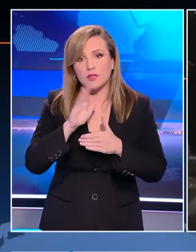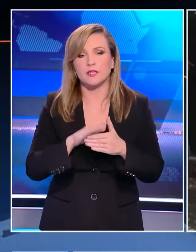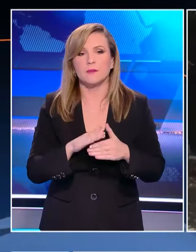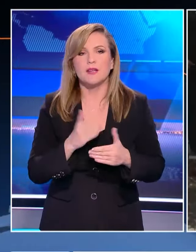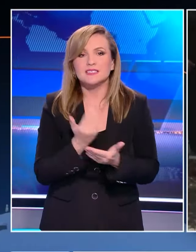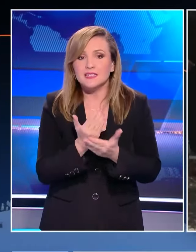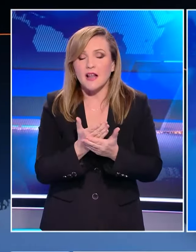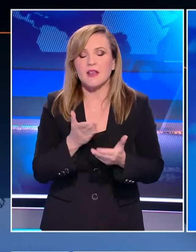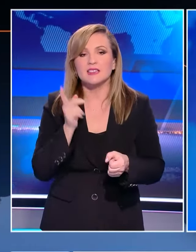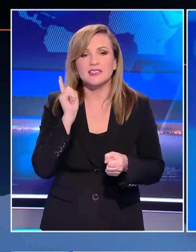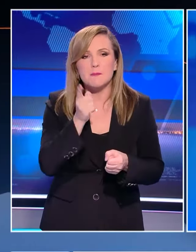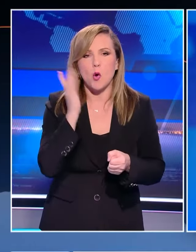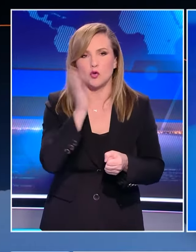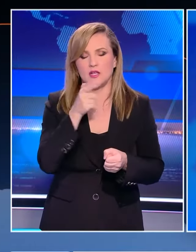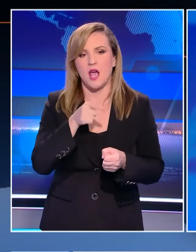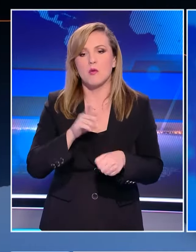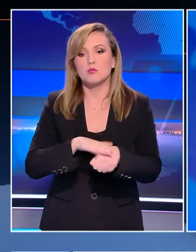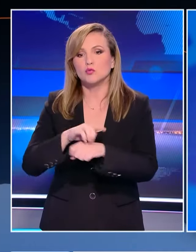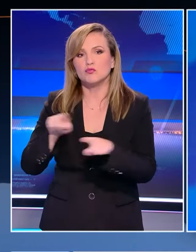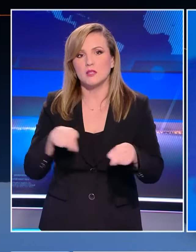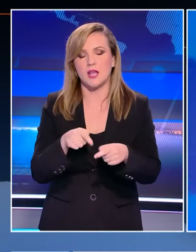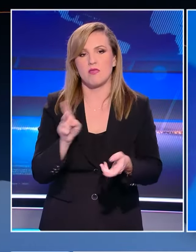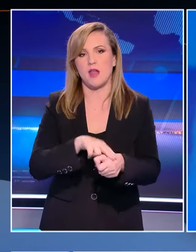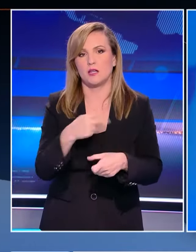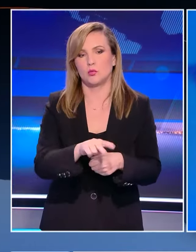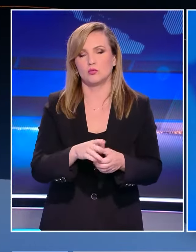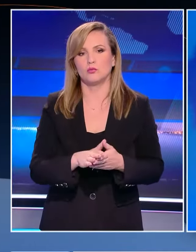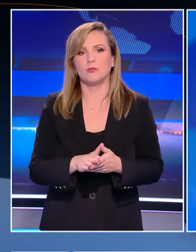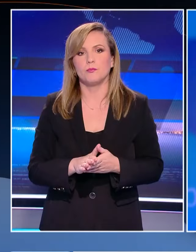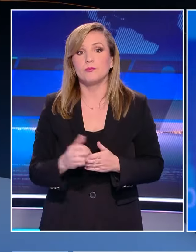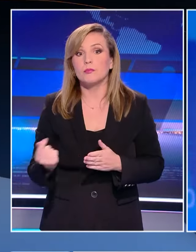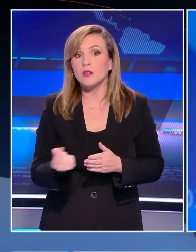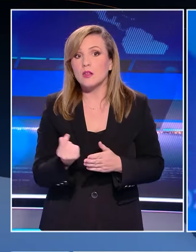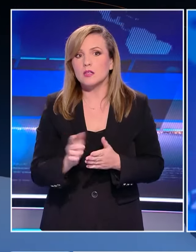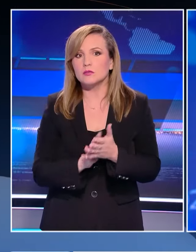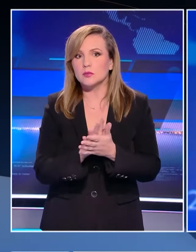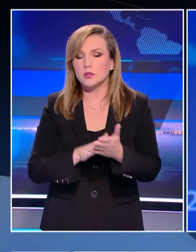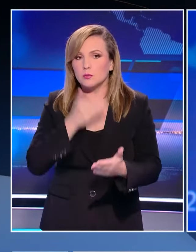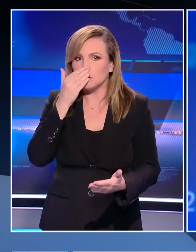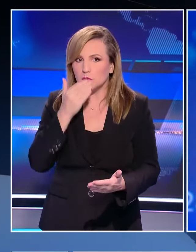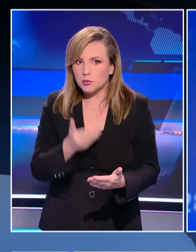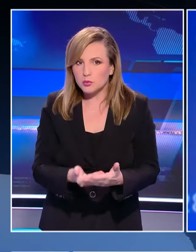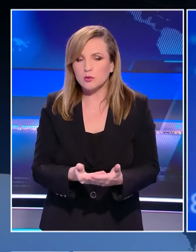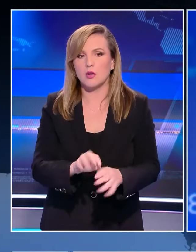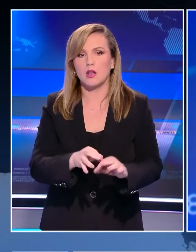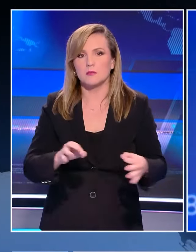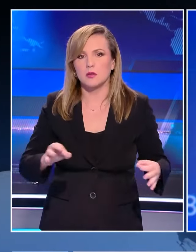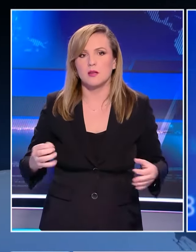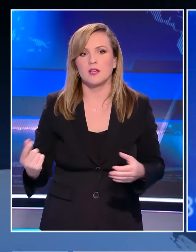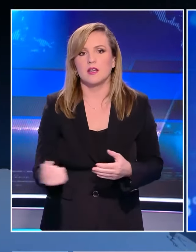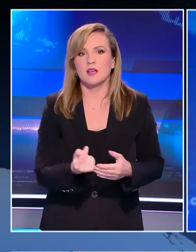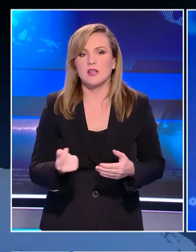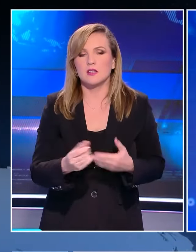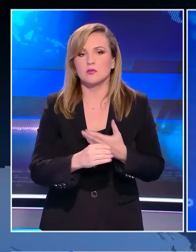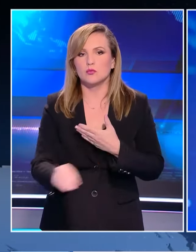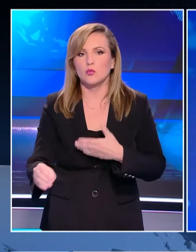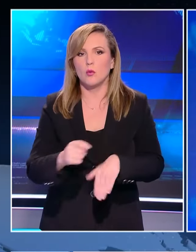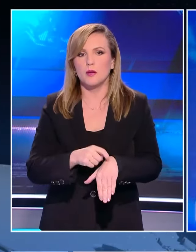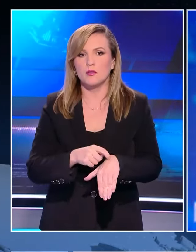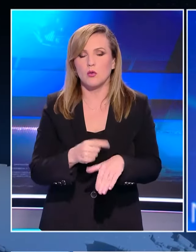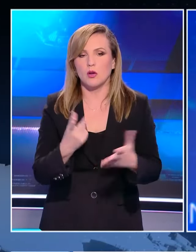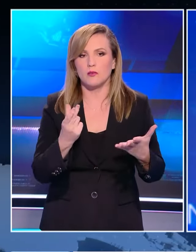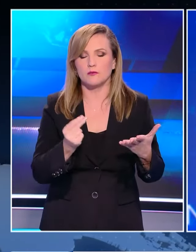για το θάνατό του. Σε αυτό το σημείο το δελτίο όμως ολοκληρώθηκε. Μπορείτε να δείτε αναλυτικά όλες τις ειδήσεις της ημέρας στο κεντρικό